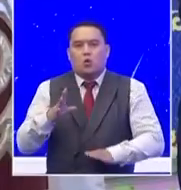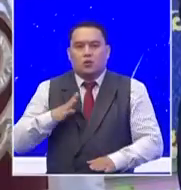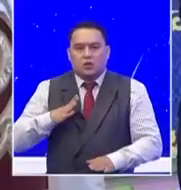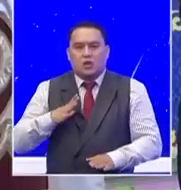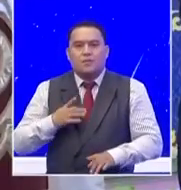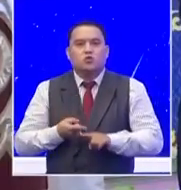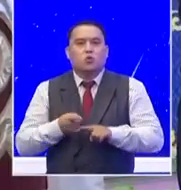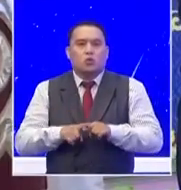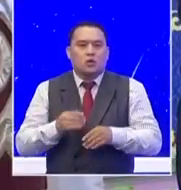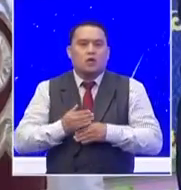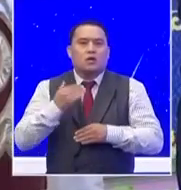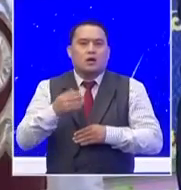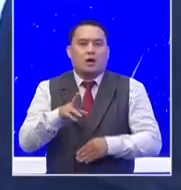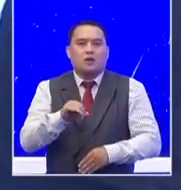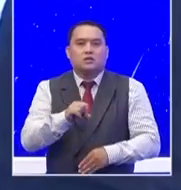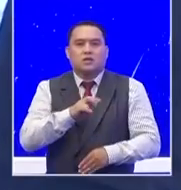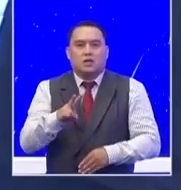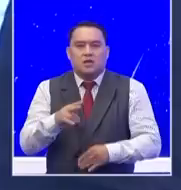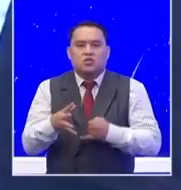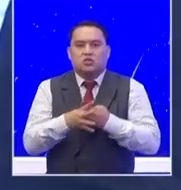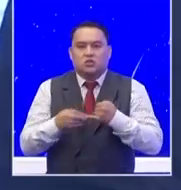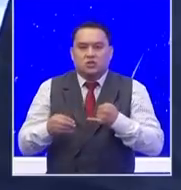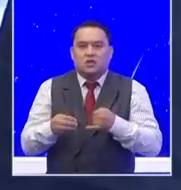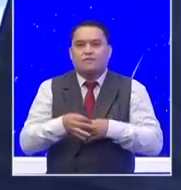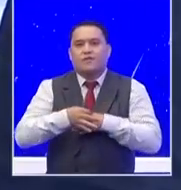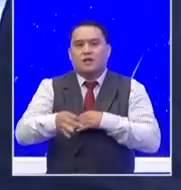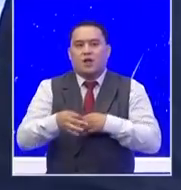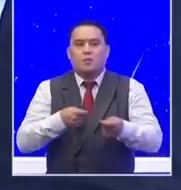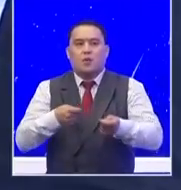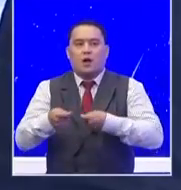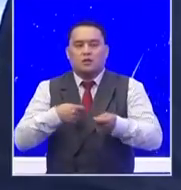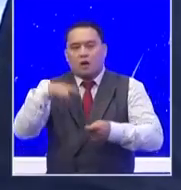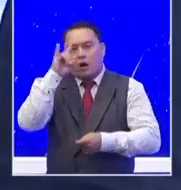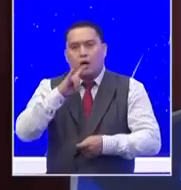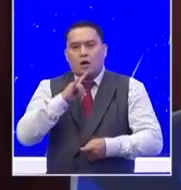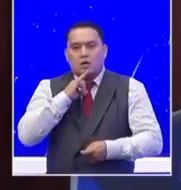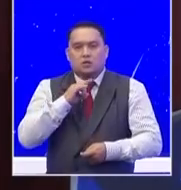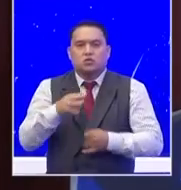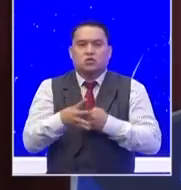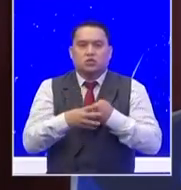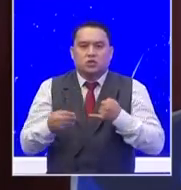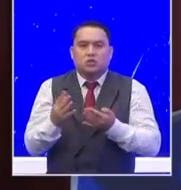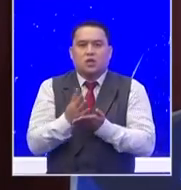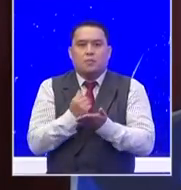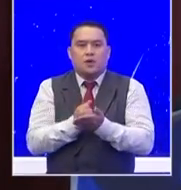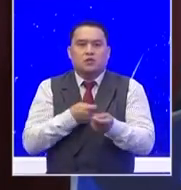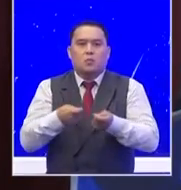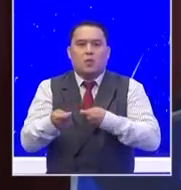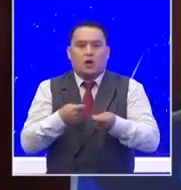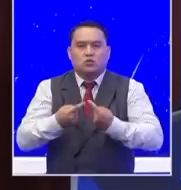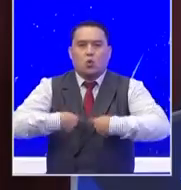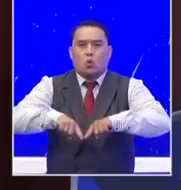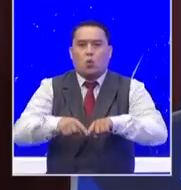болып бастаған. Кейінгі жылдары Қаскелең жер кадастрлық филиалының басшысы, Қазақстан Республикасы жер ресурстарын басқару